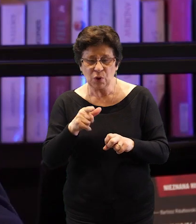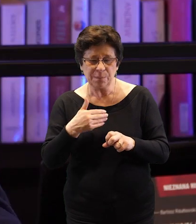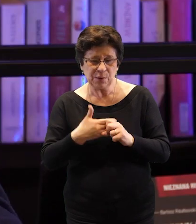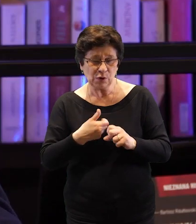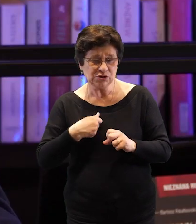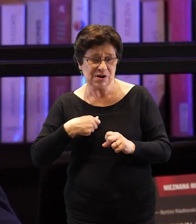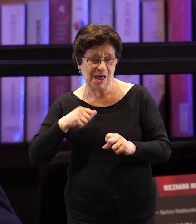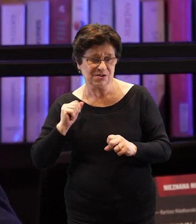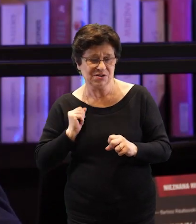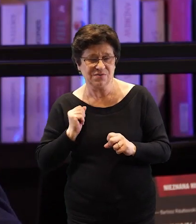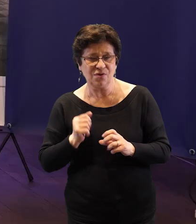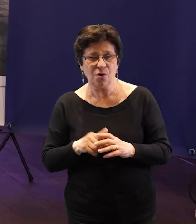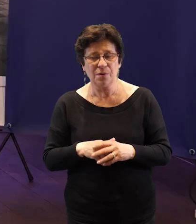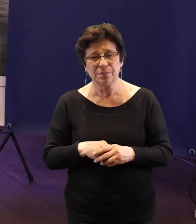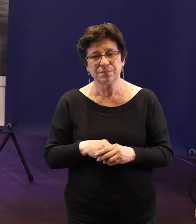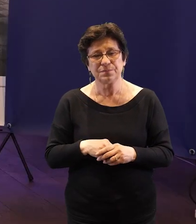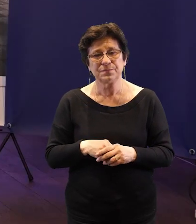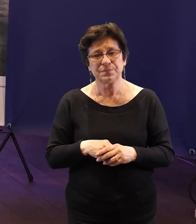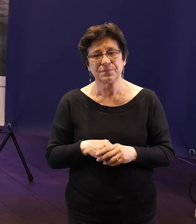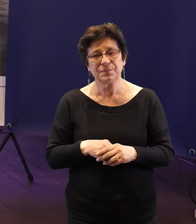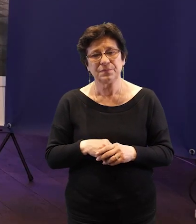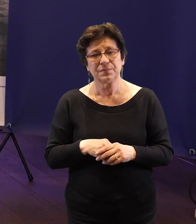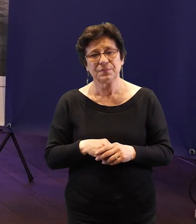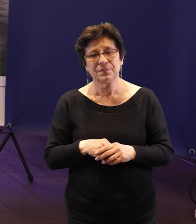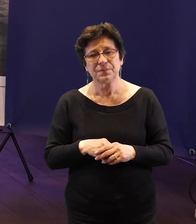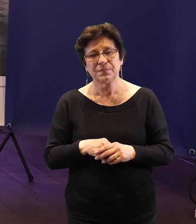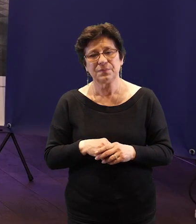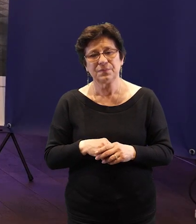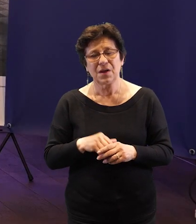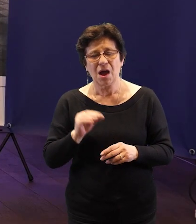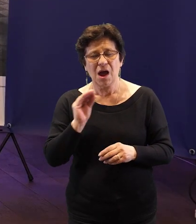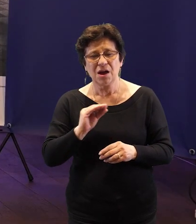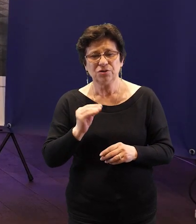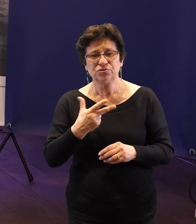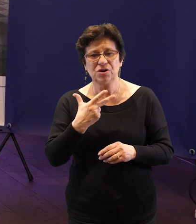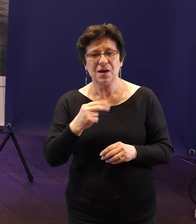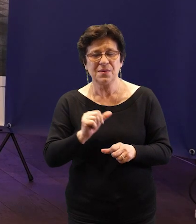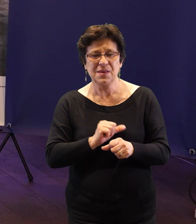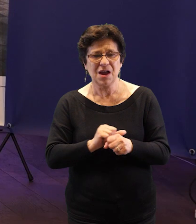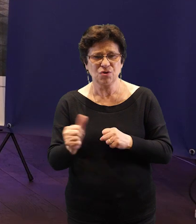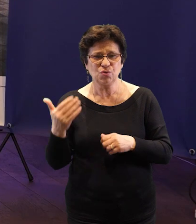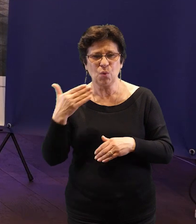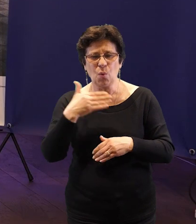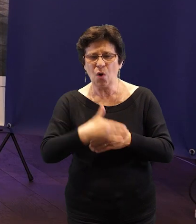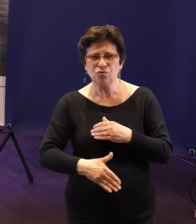akurat nie jest dziennikarskie śledztwo, te dwie książki. Ono jeszcze nie jest ukończone, jeszcze jest kilka